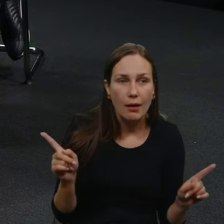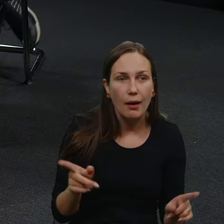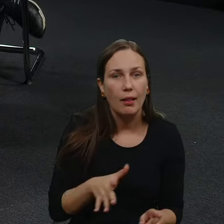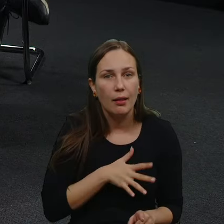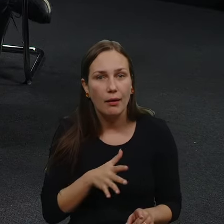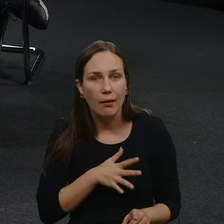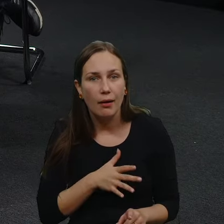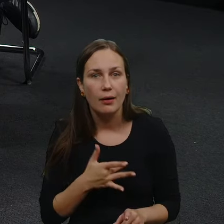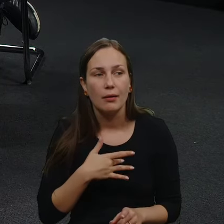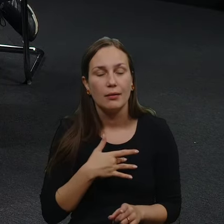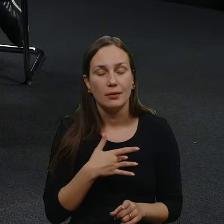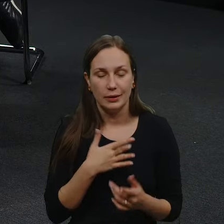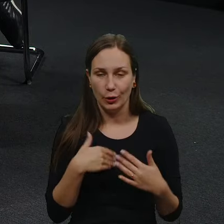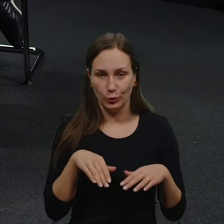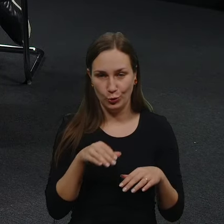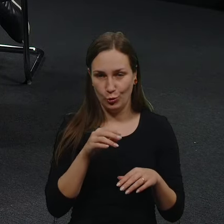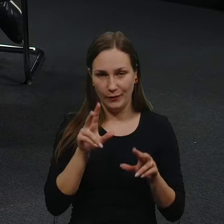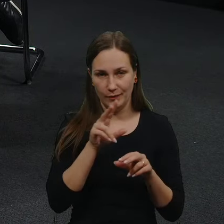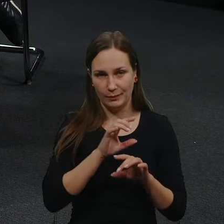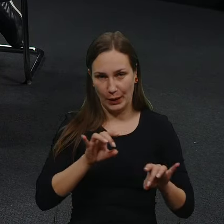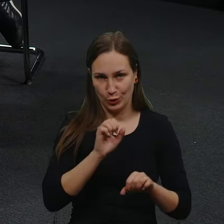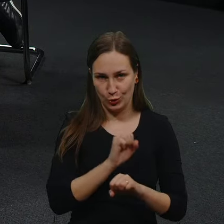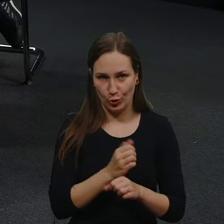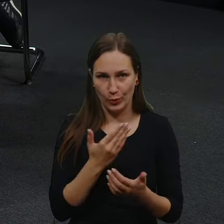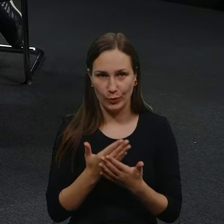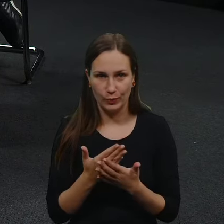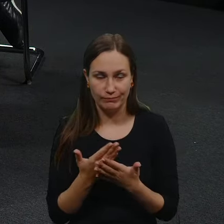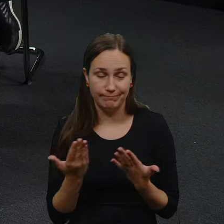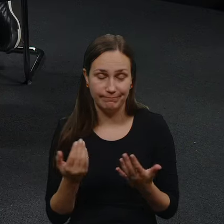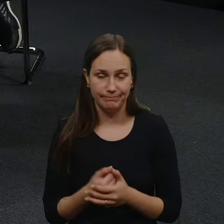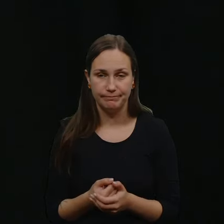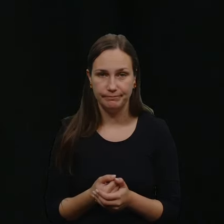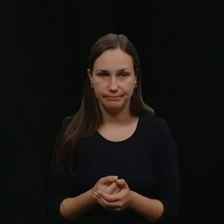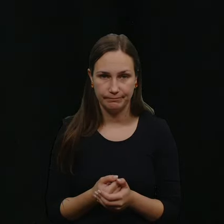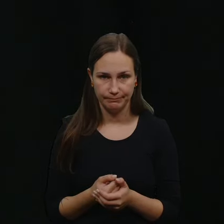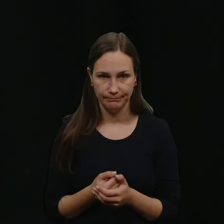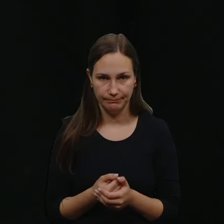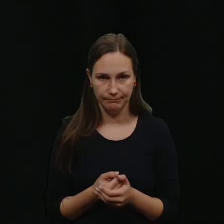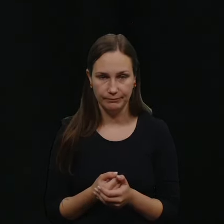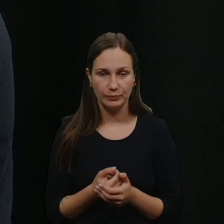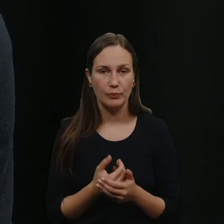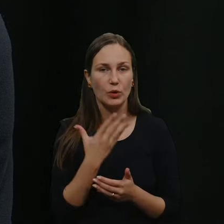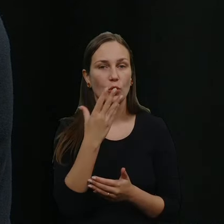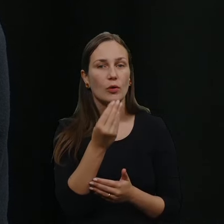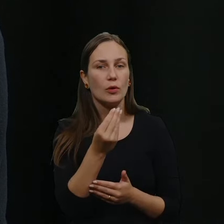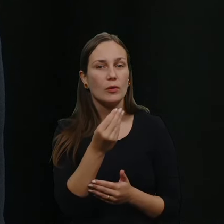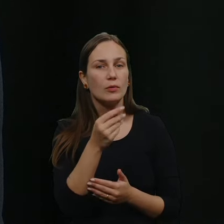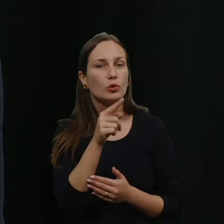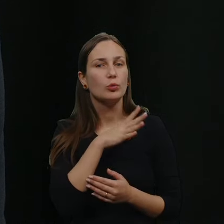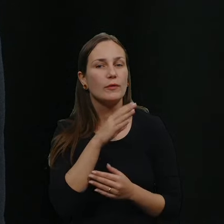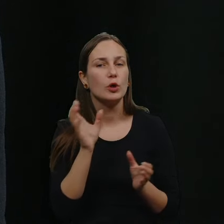jau nebenorės būti ministrų dėl to, ką buvo premjerų. Bet žiūrėk, kad jūs sudarinėjot,